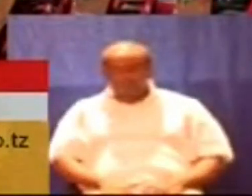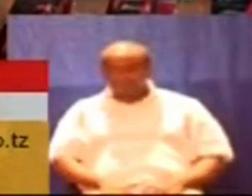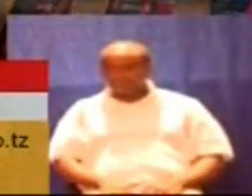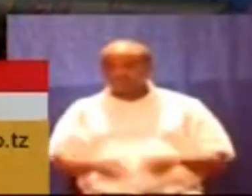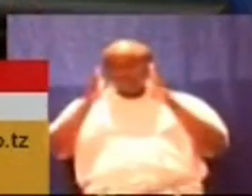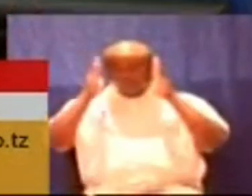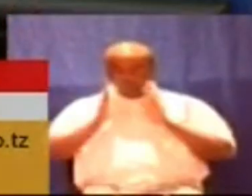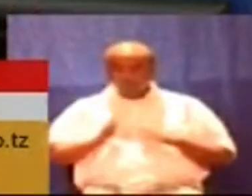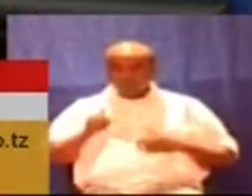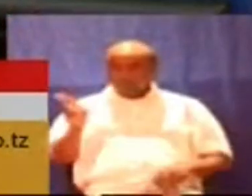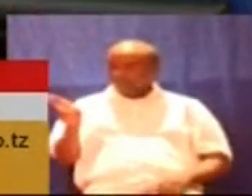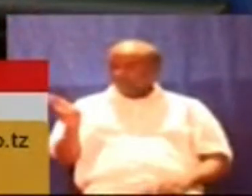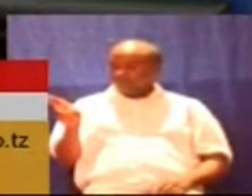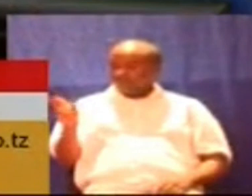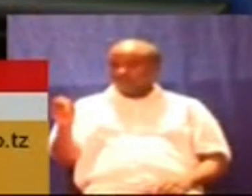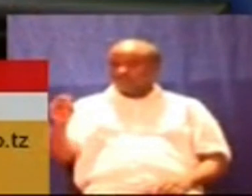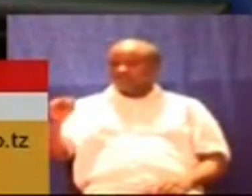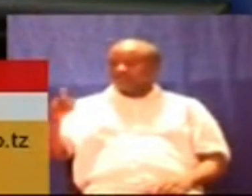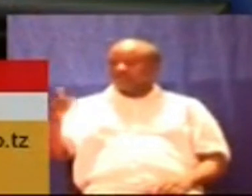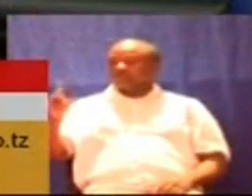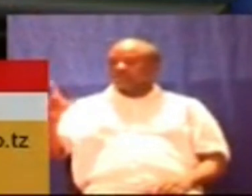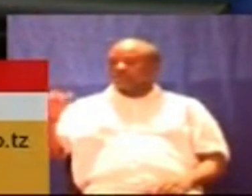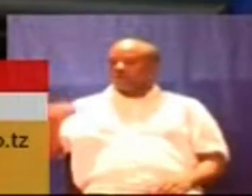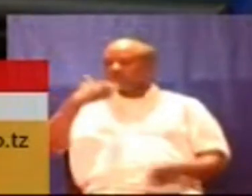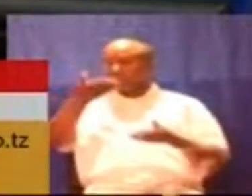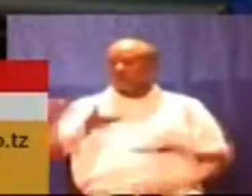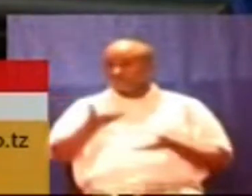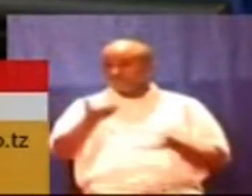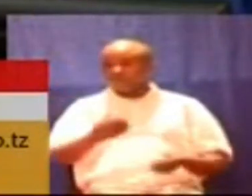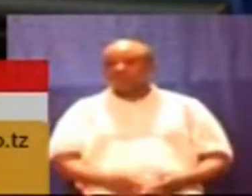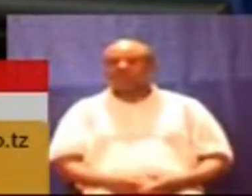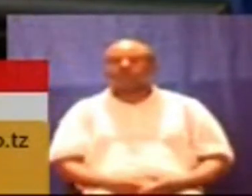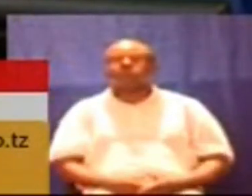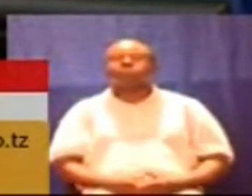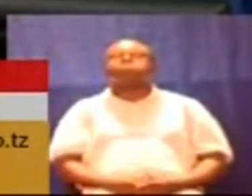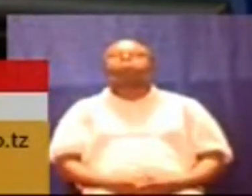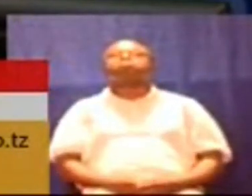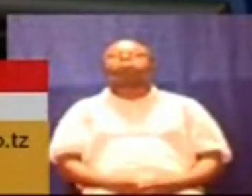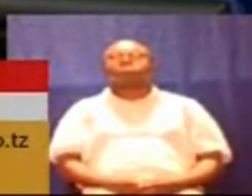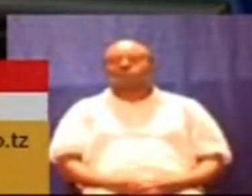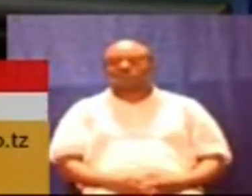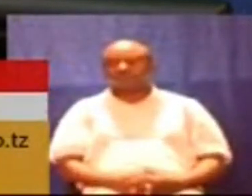Mheshimiwa Hongoli atafuatwa na Mheshimiwa Joseph Msukuma na Mheshimiwa Ali Case atafuatwa.